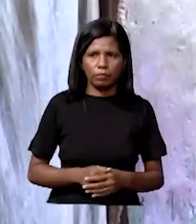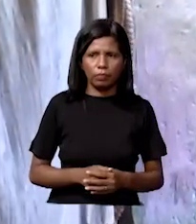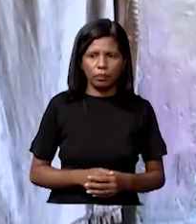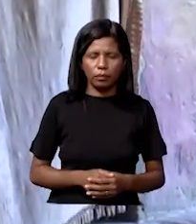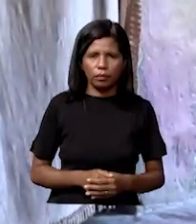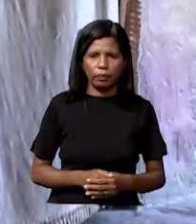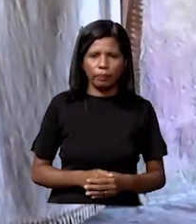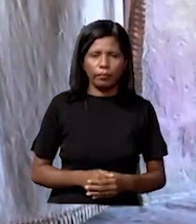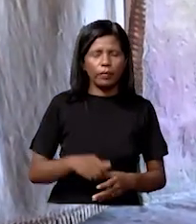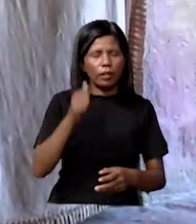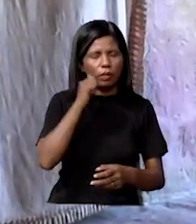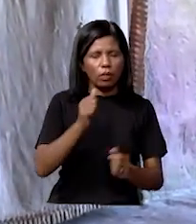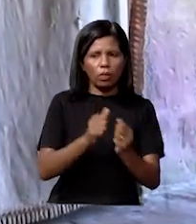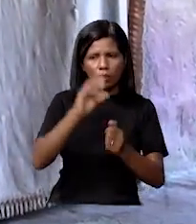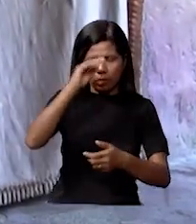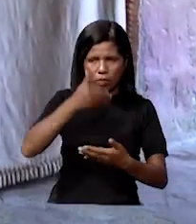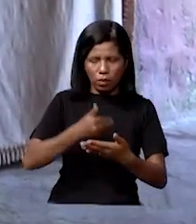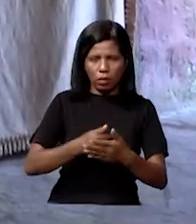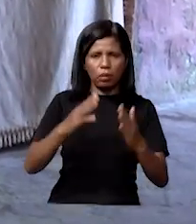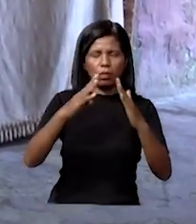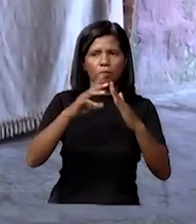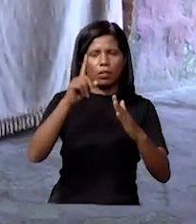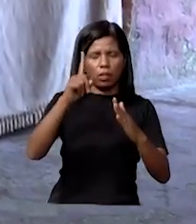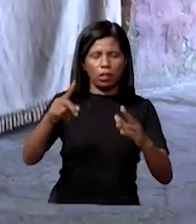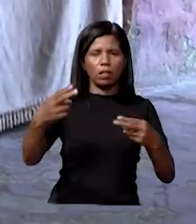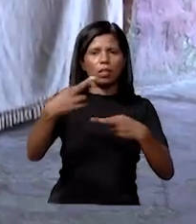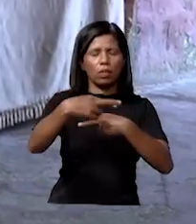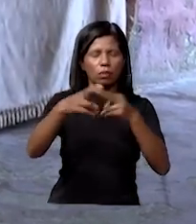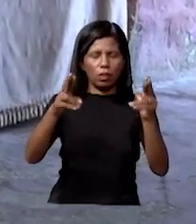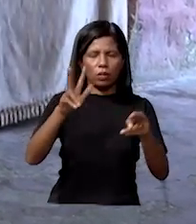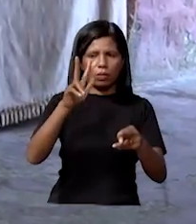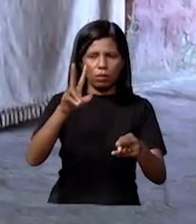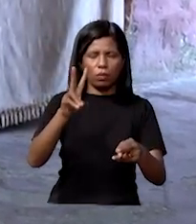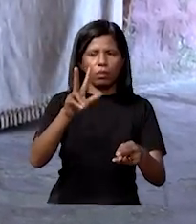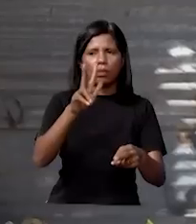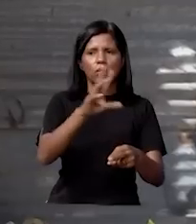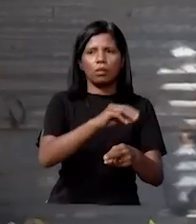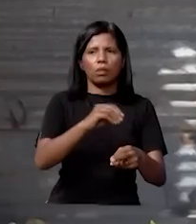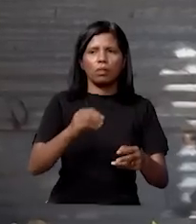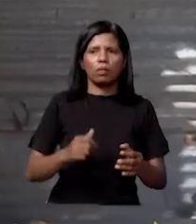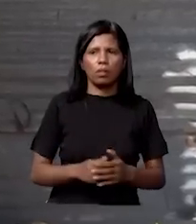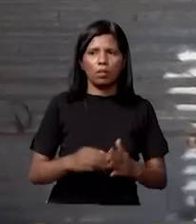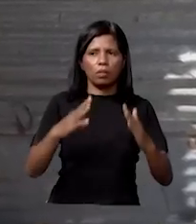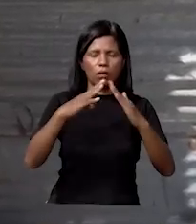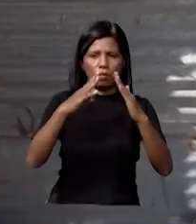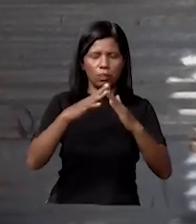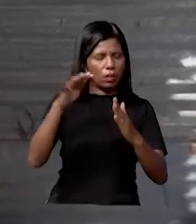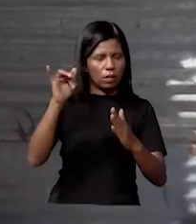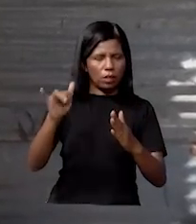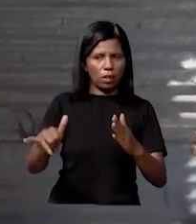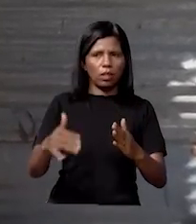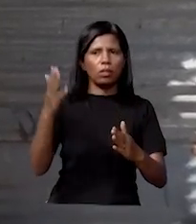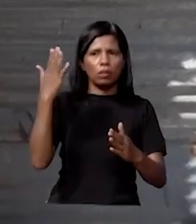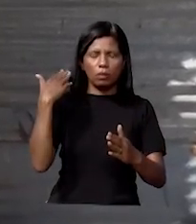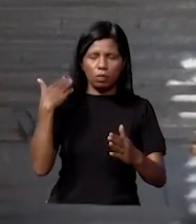faluk ne hono wan sira hela iha uma ida iha quarto tolo sala visita ho varanda uma ne beni hela ba antes